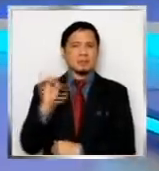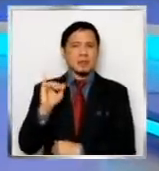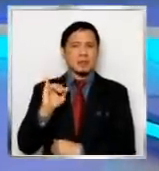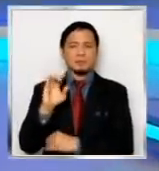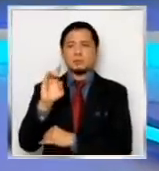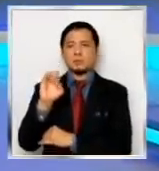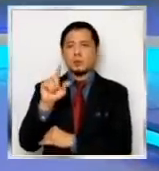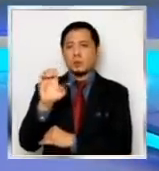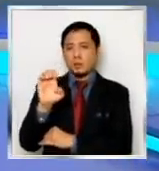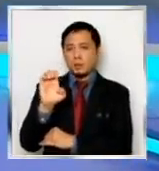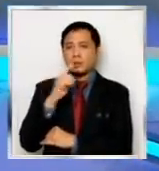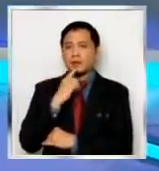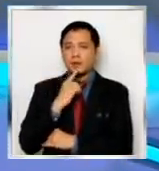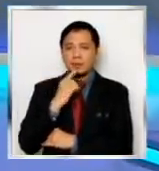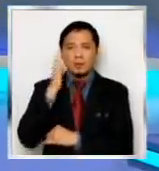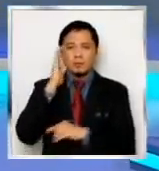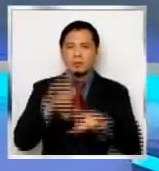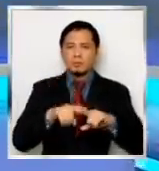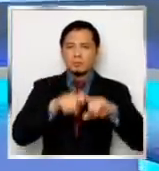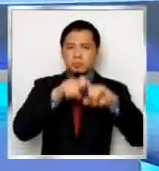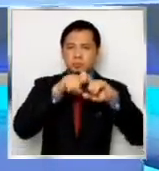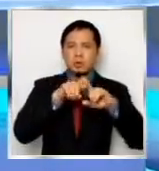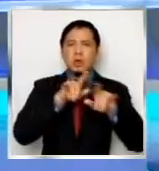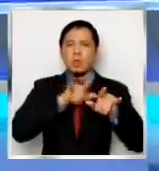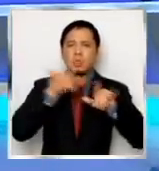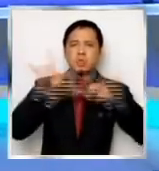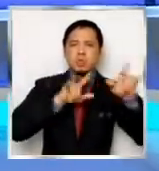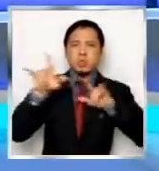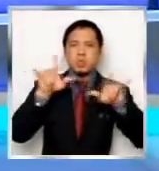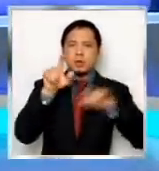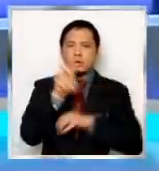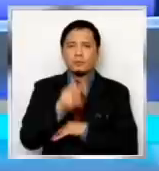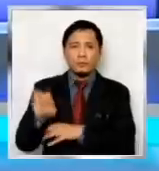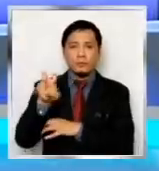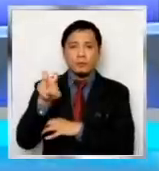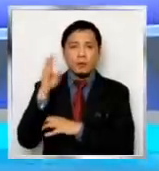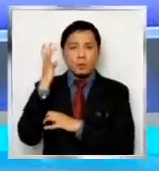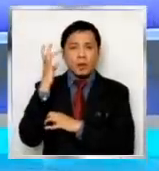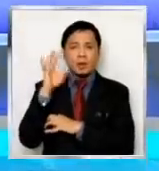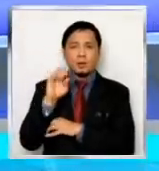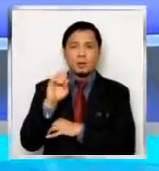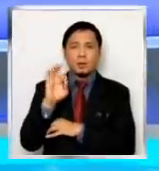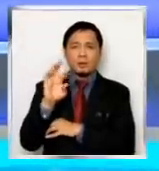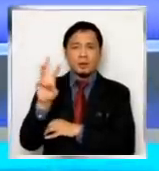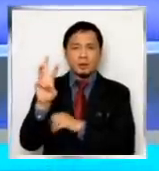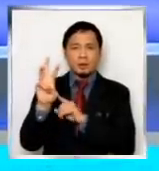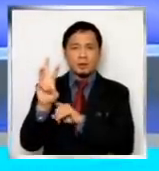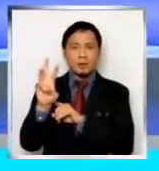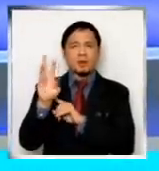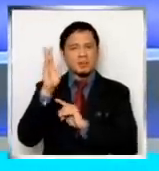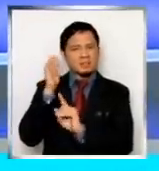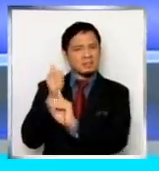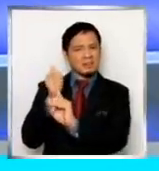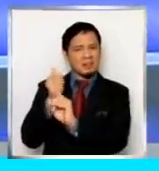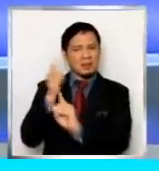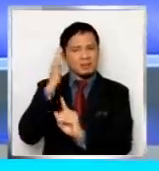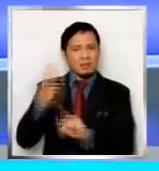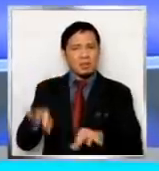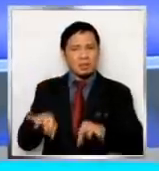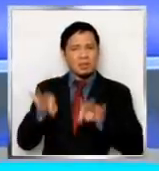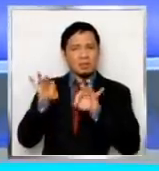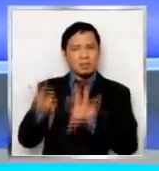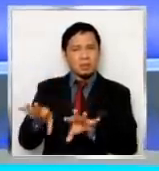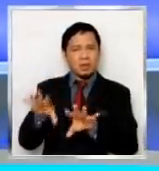ng suspensyon sa biyahe dahil ang mga OFW raw ang sumasagot sa gastos sa kanilang pagka-quarantine pagdating sa